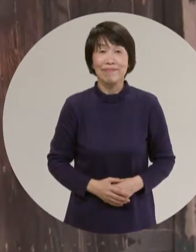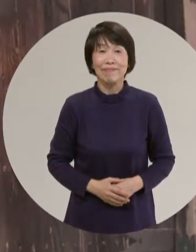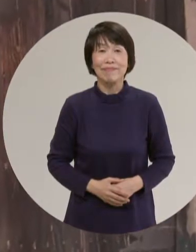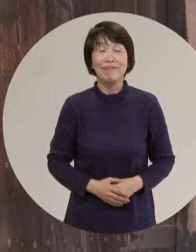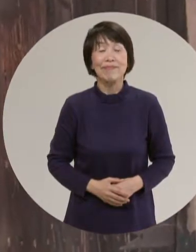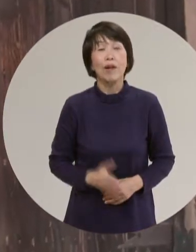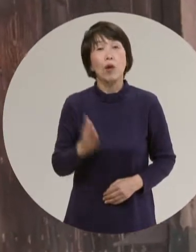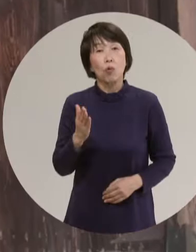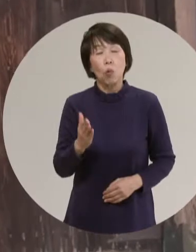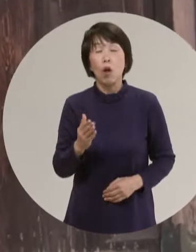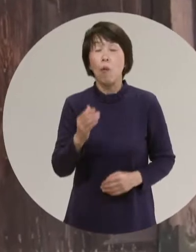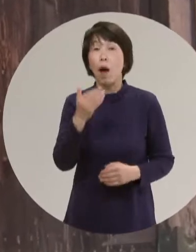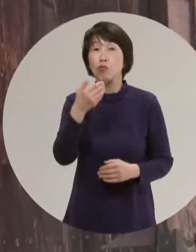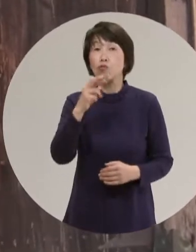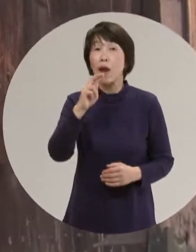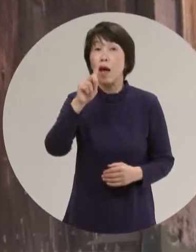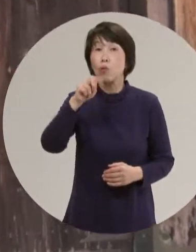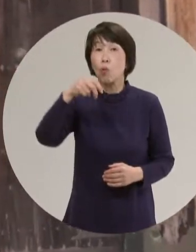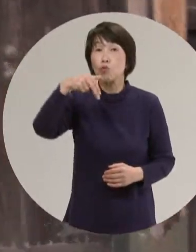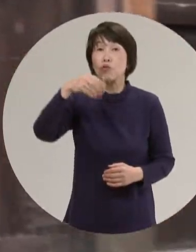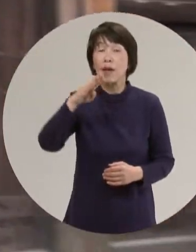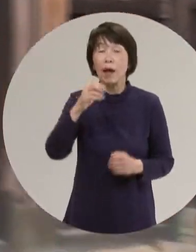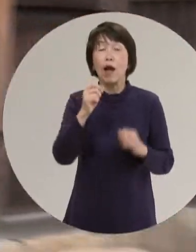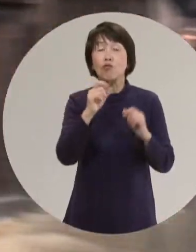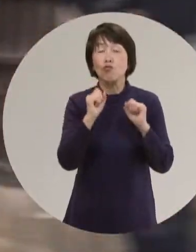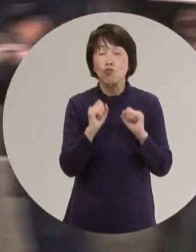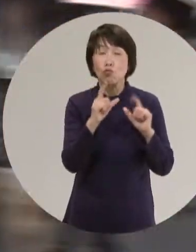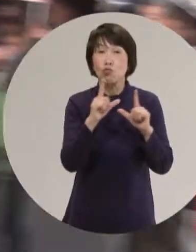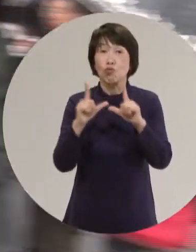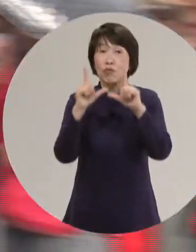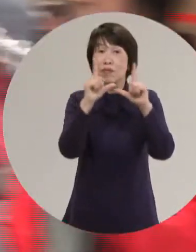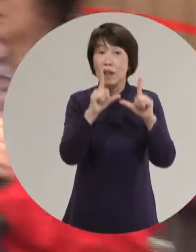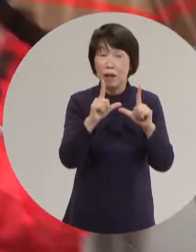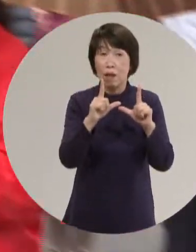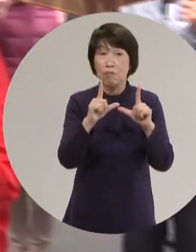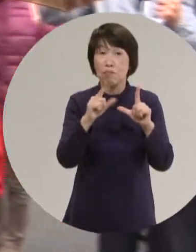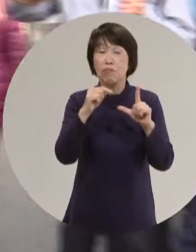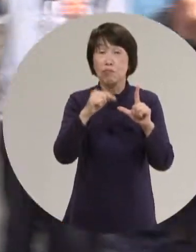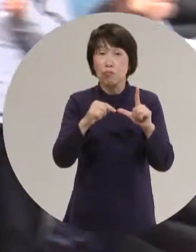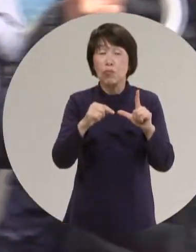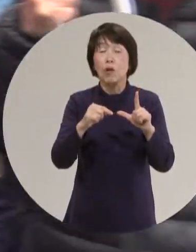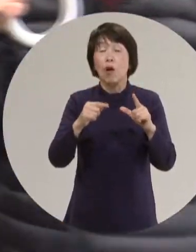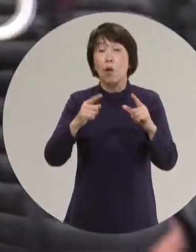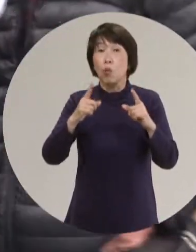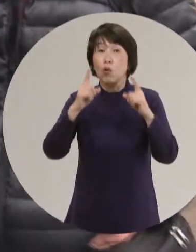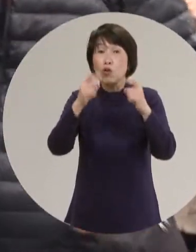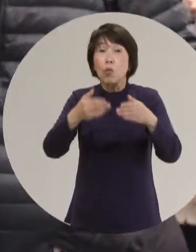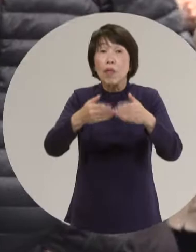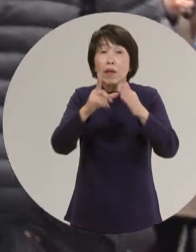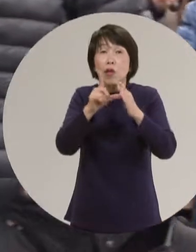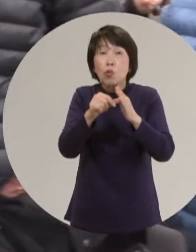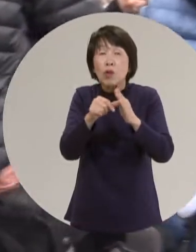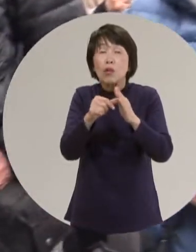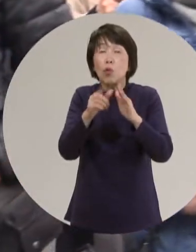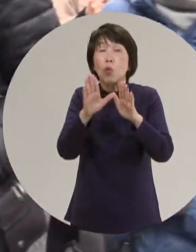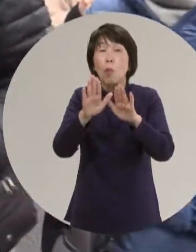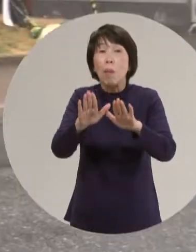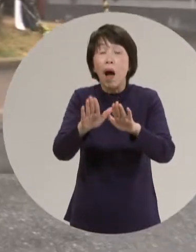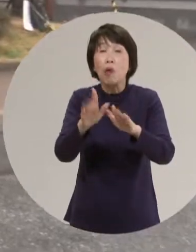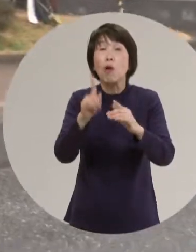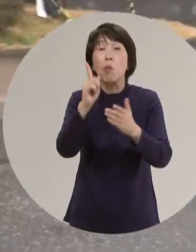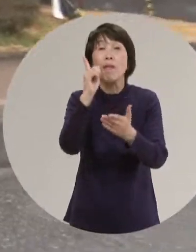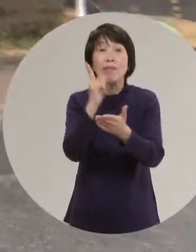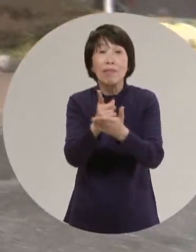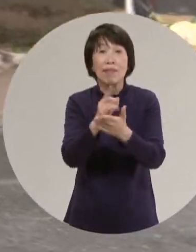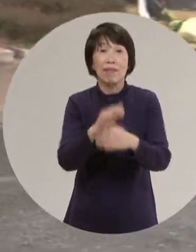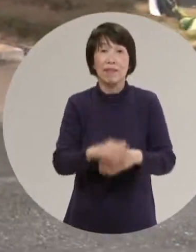これは蔵之介住んでた当時のもの。築城当時からの建造物はこれだけしか残っております。